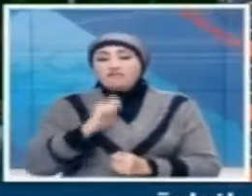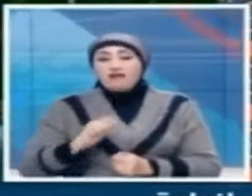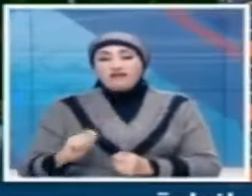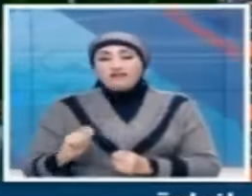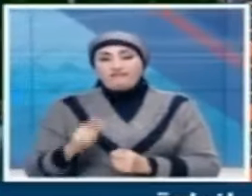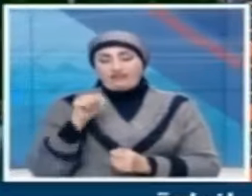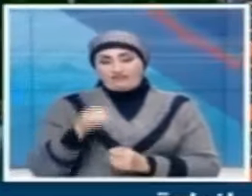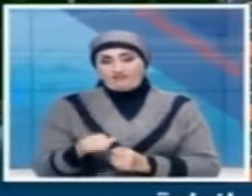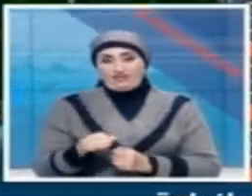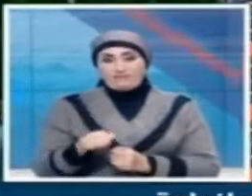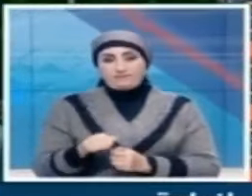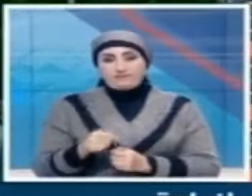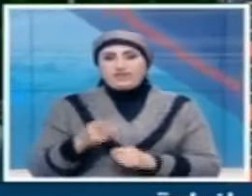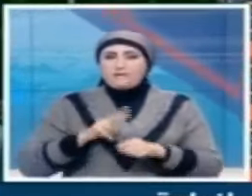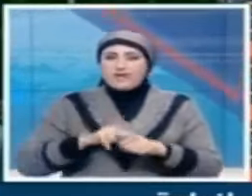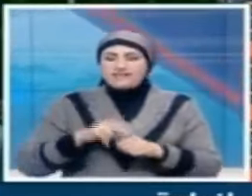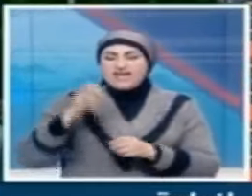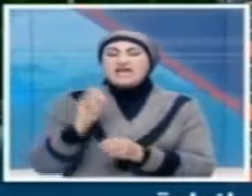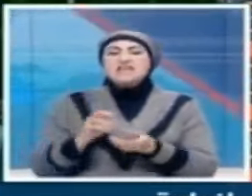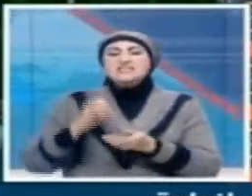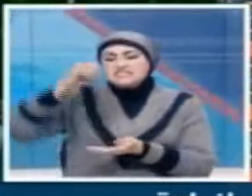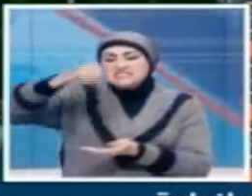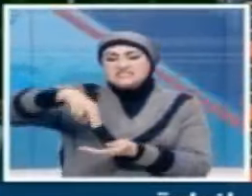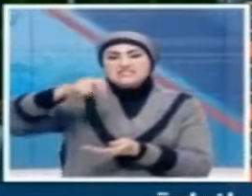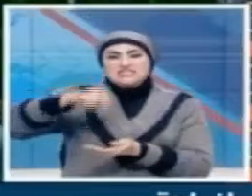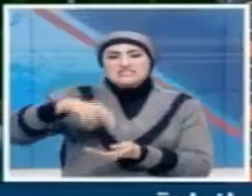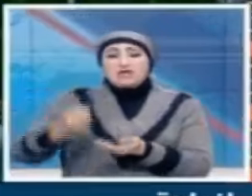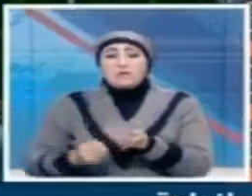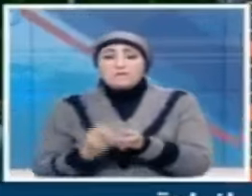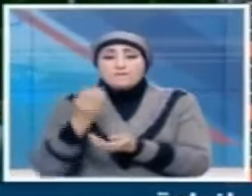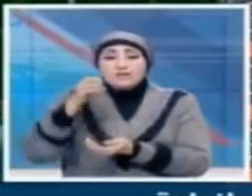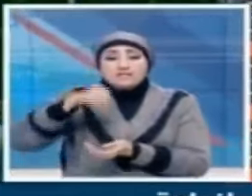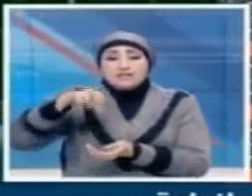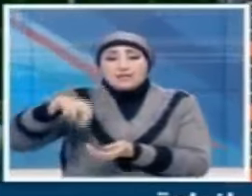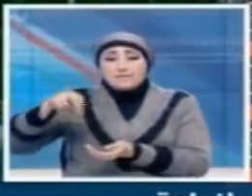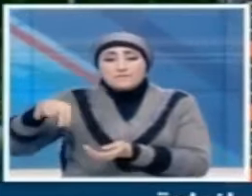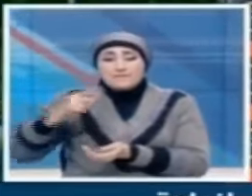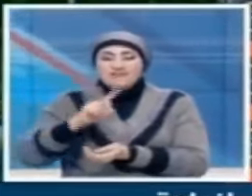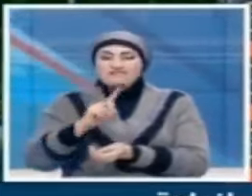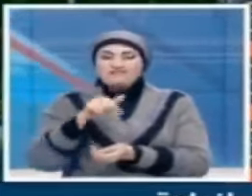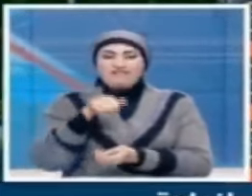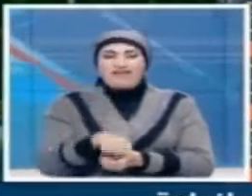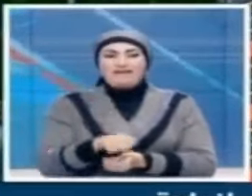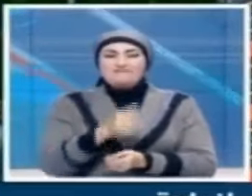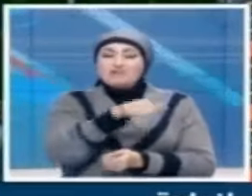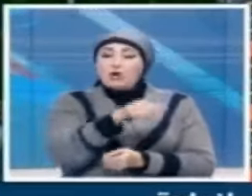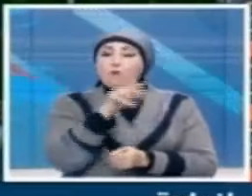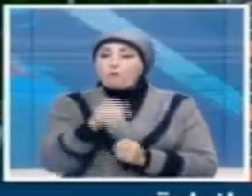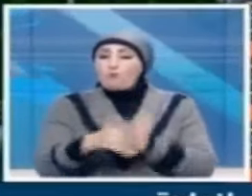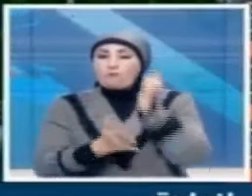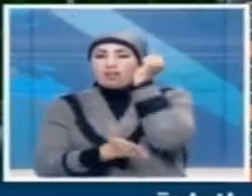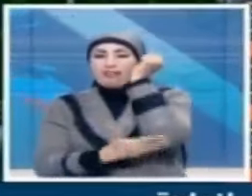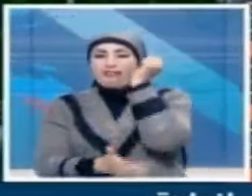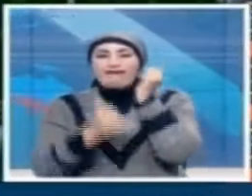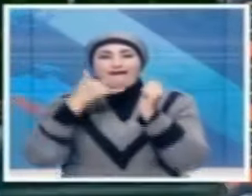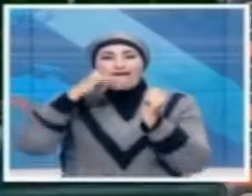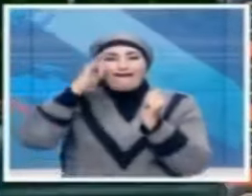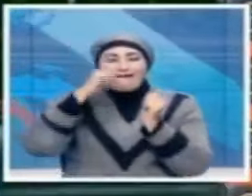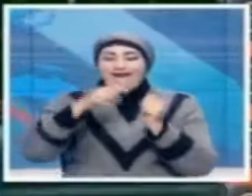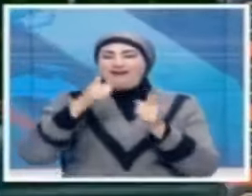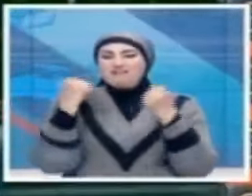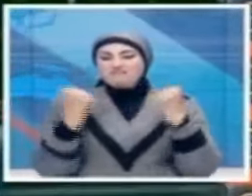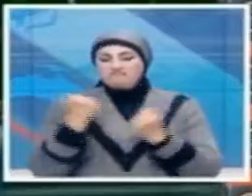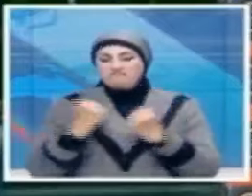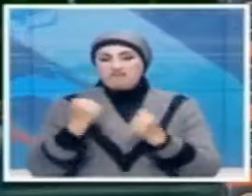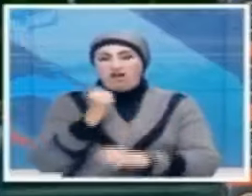بيقلل الاعتماد على الاسمدة، فبيبدأ يبقى المنتج عضوي. انا بقول كل الكلام ده عشان اشجع فلاحينا في كل